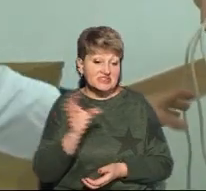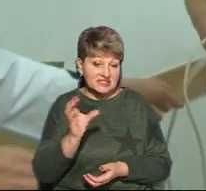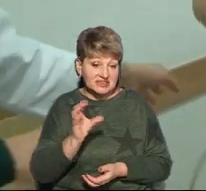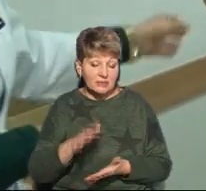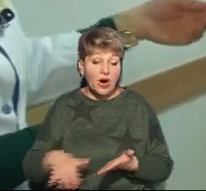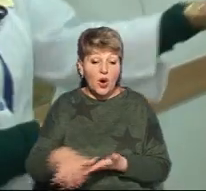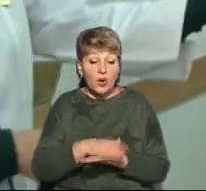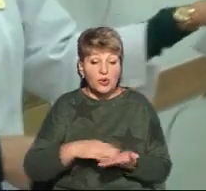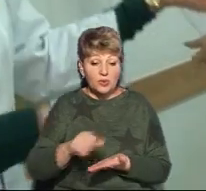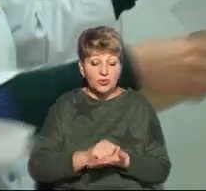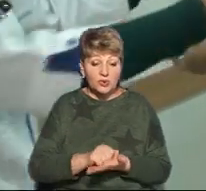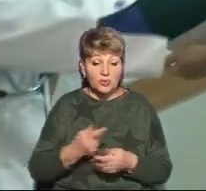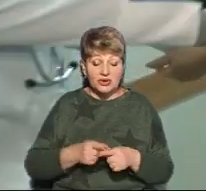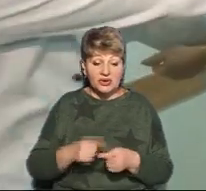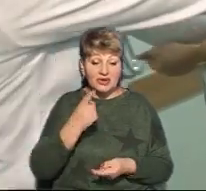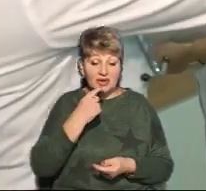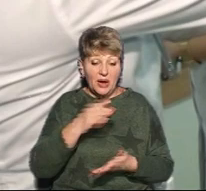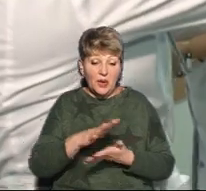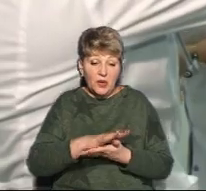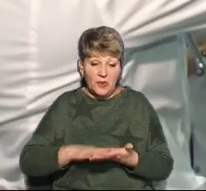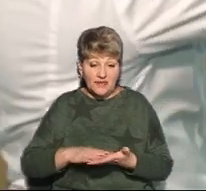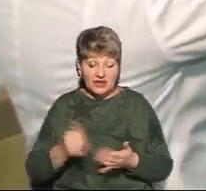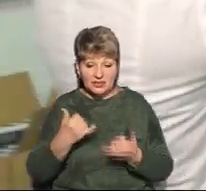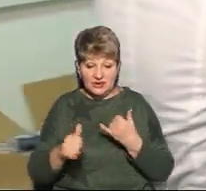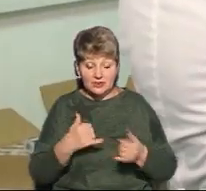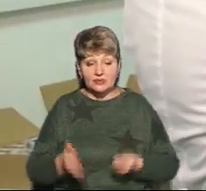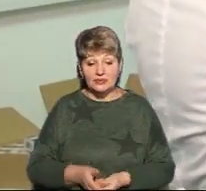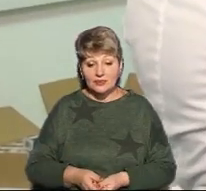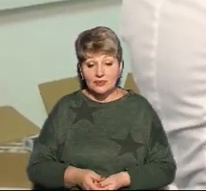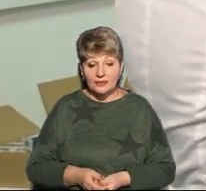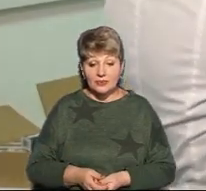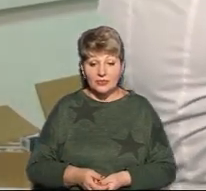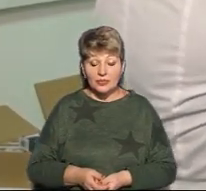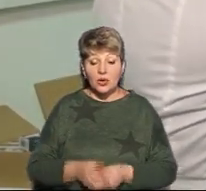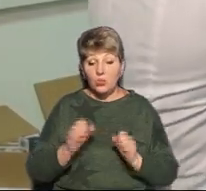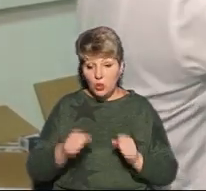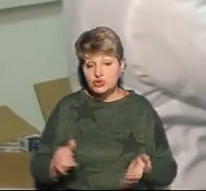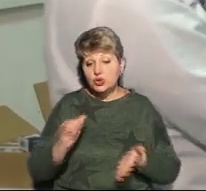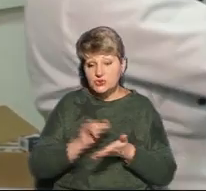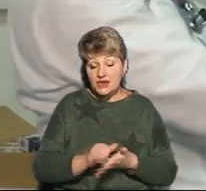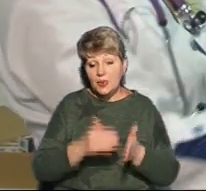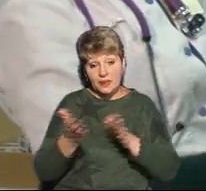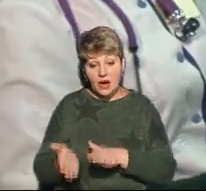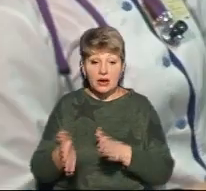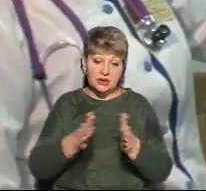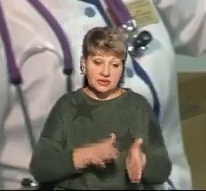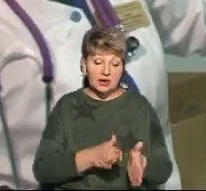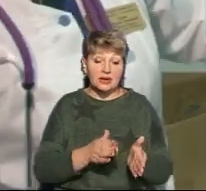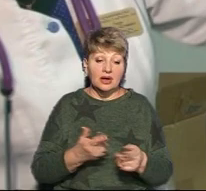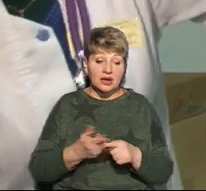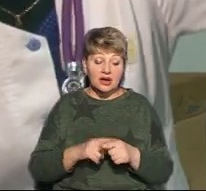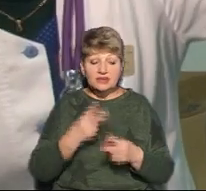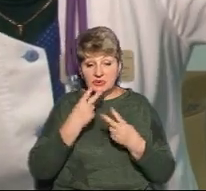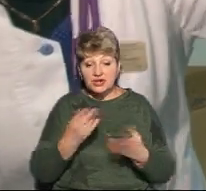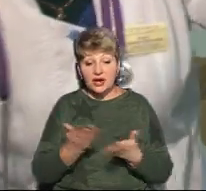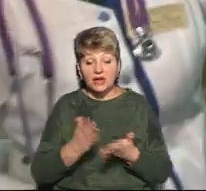руйнує білірубін, розповідає Наталя Русіна. Можна дитину і так виставити, можна і так виставити. Ну, то є, залежно від того, в яких вона умовах